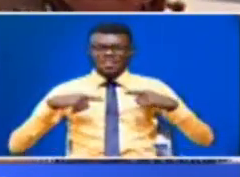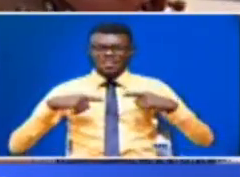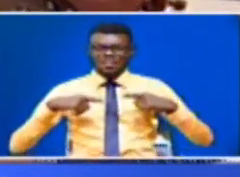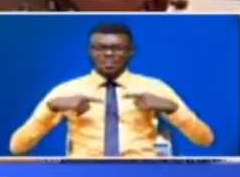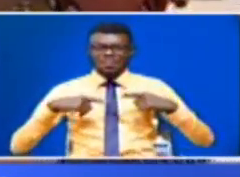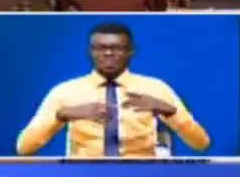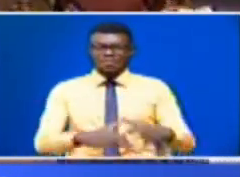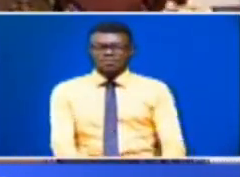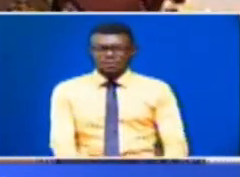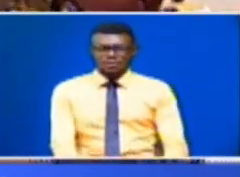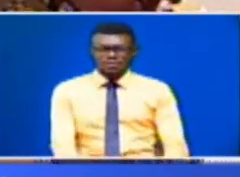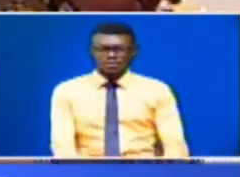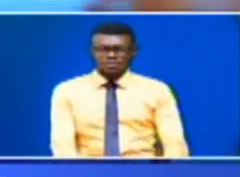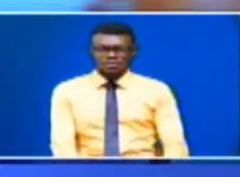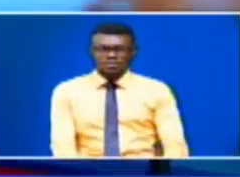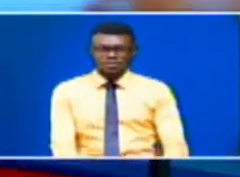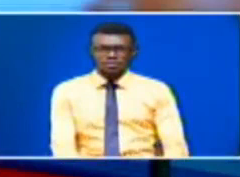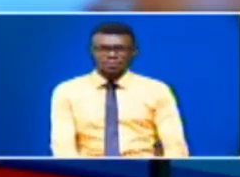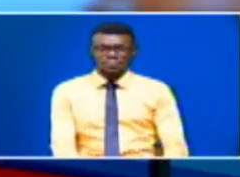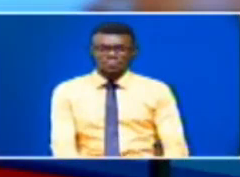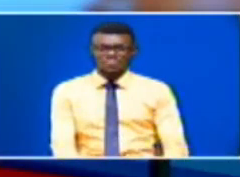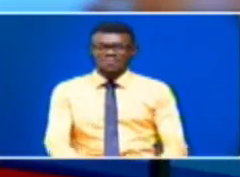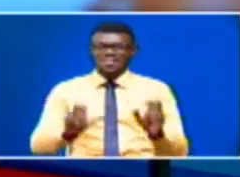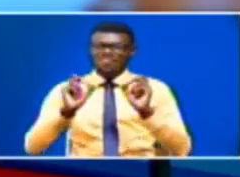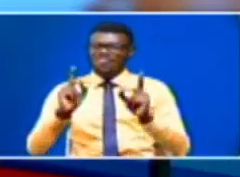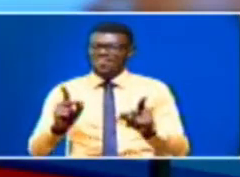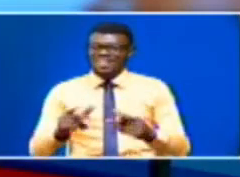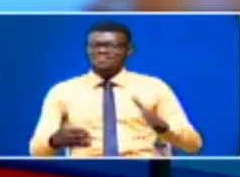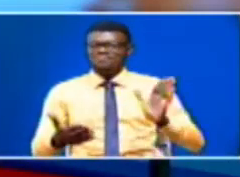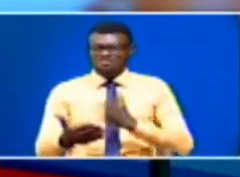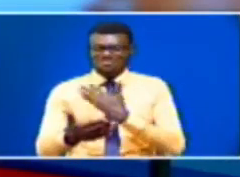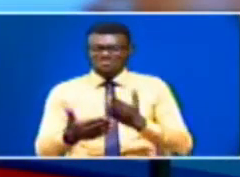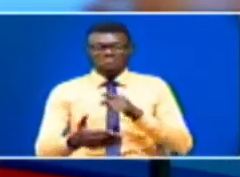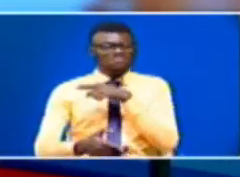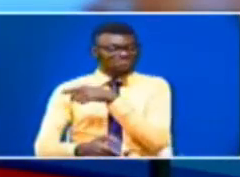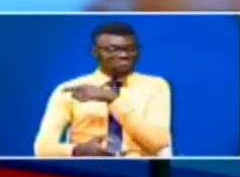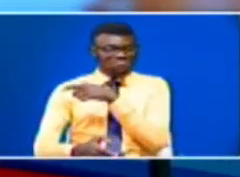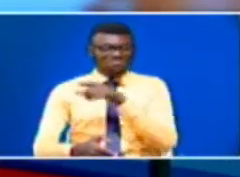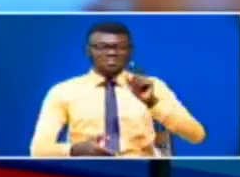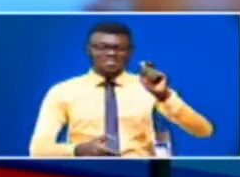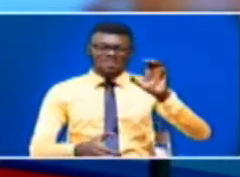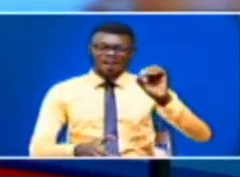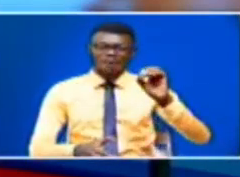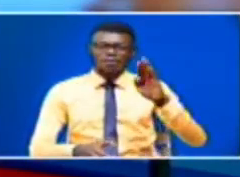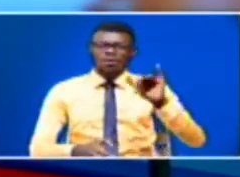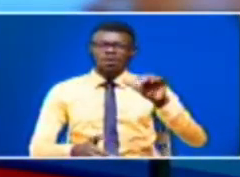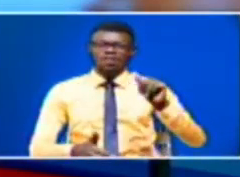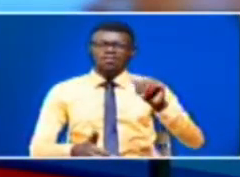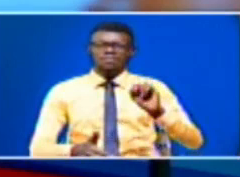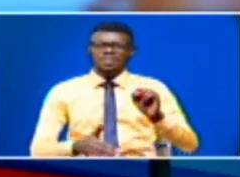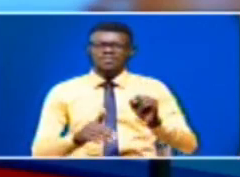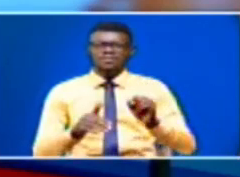KTN News, County ya Mombasa. Aya, ni msanii wetu hapo Tobias Chanji akielezea